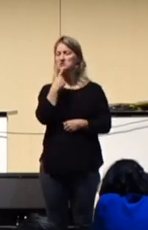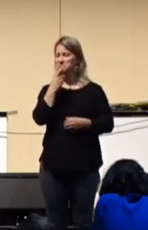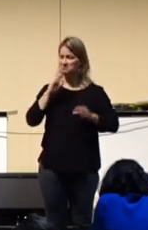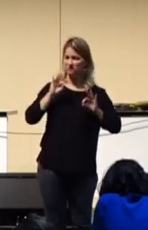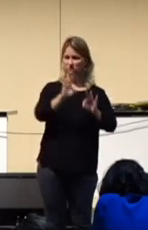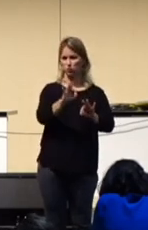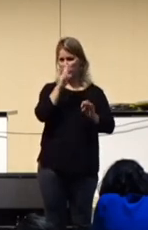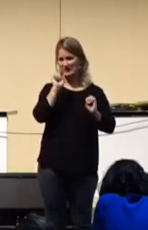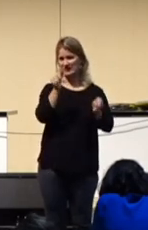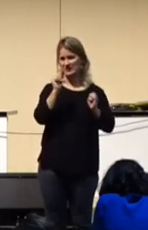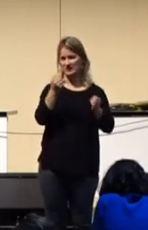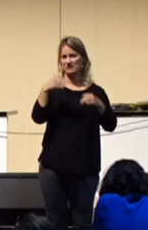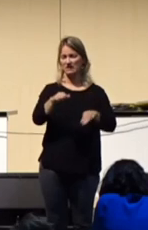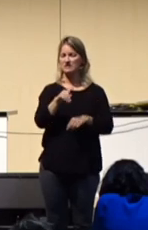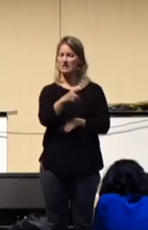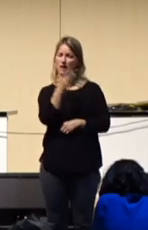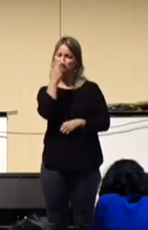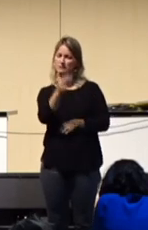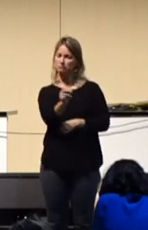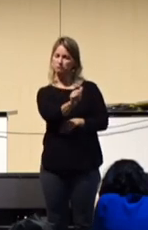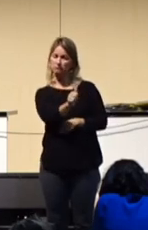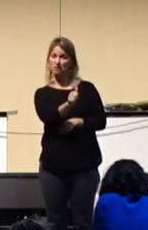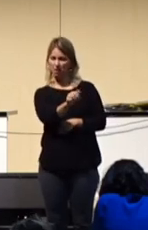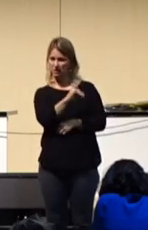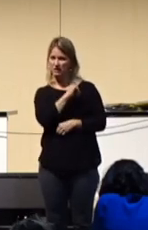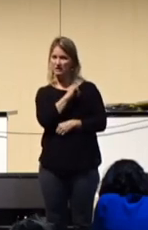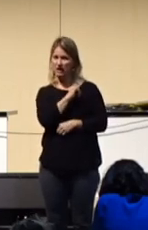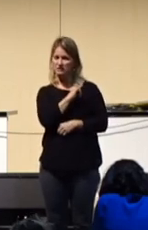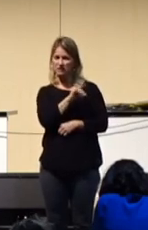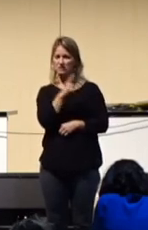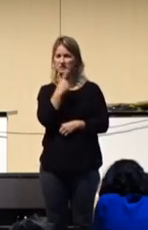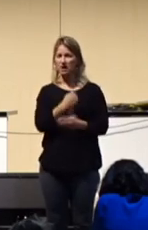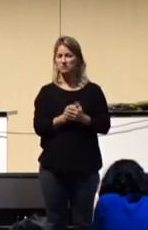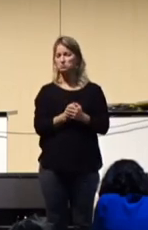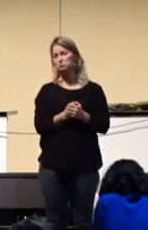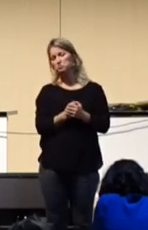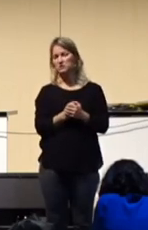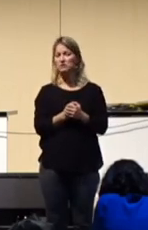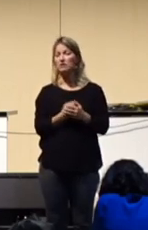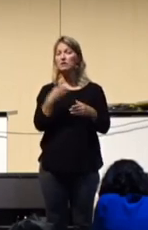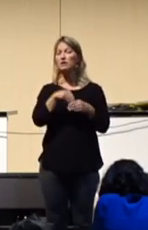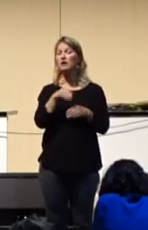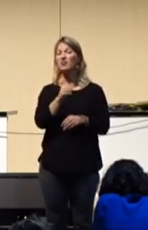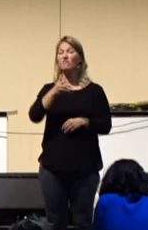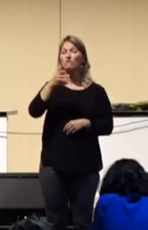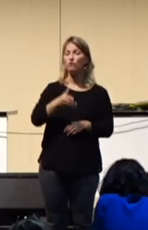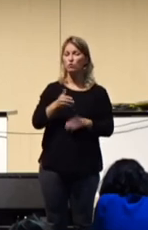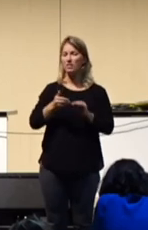hat und eingeschätzt hat, das war auch hochinteressant, dass es ungefähr vielleicht 500 ehemalige Zweitklässler